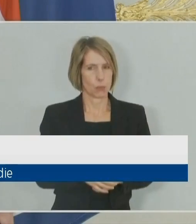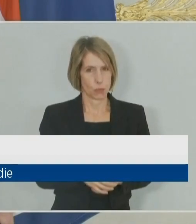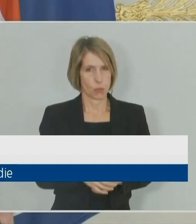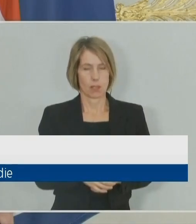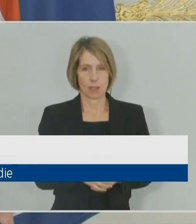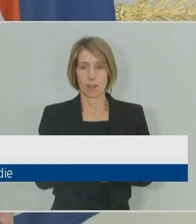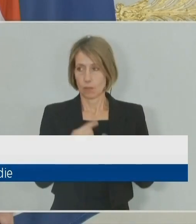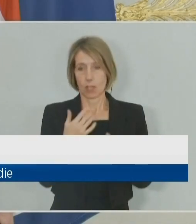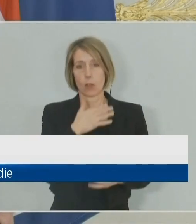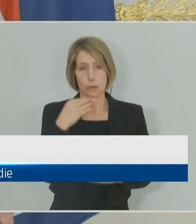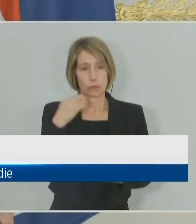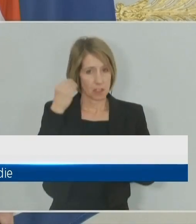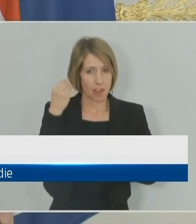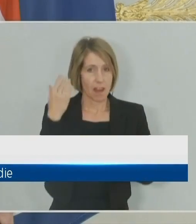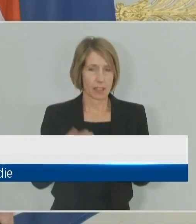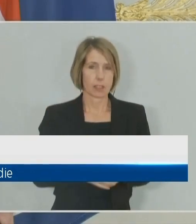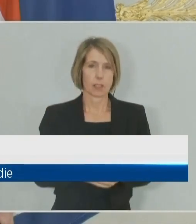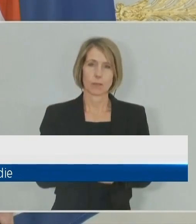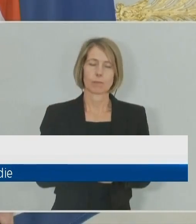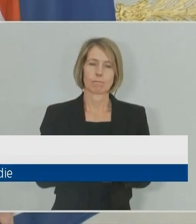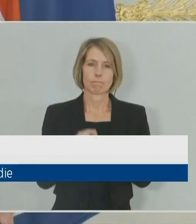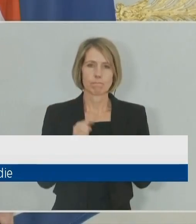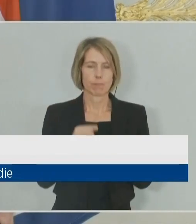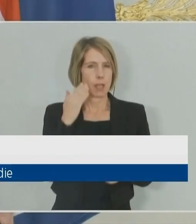rrugën e përbashkët.